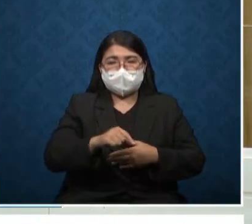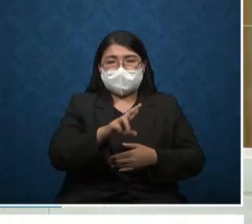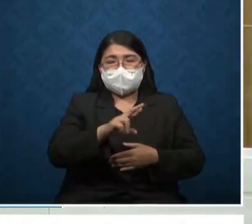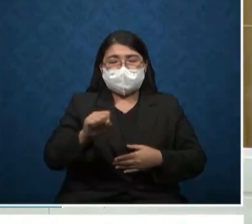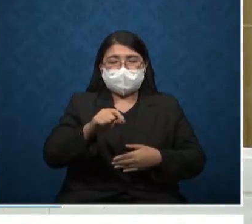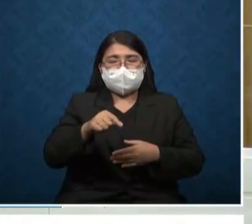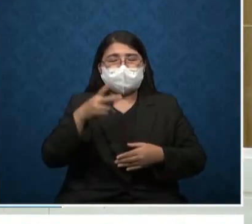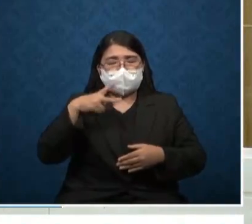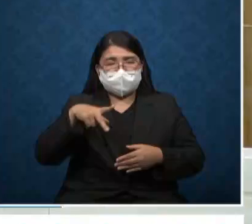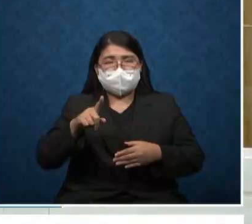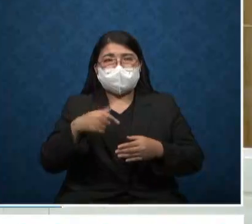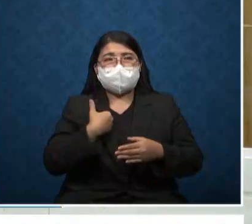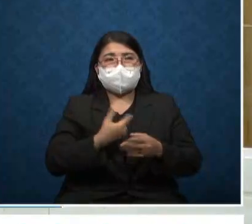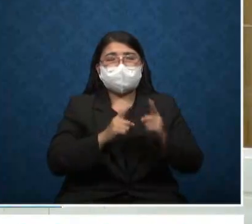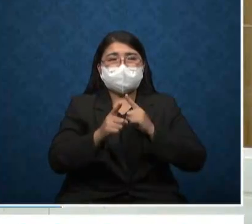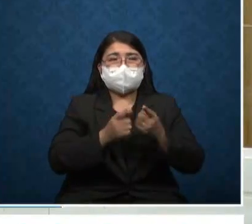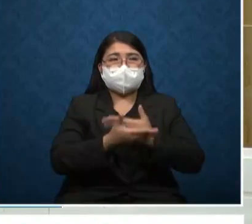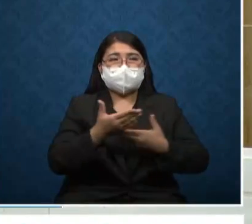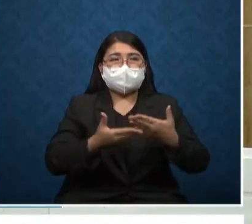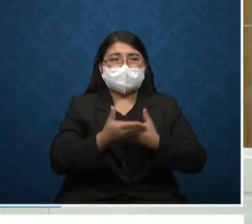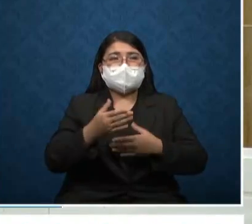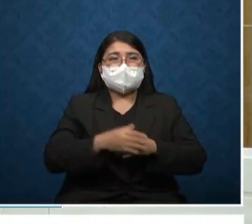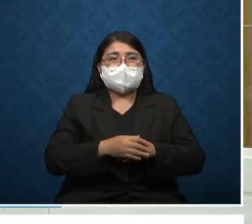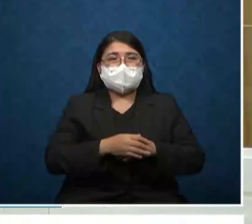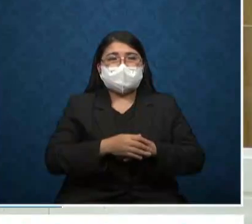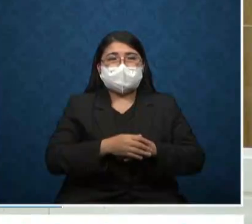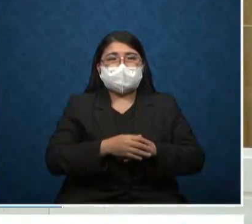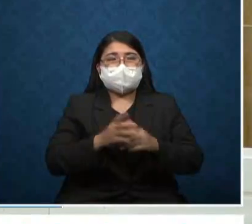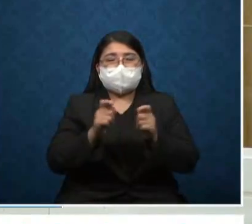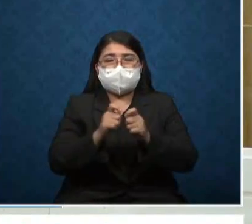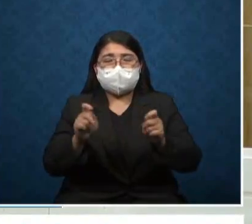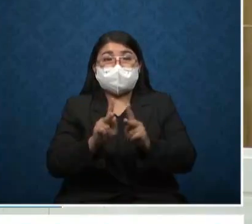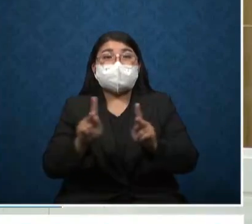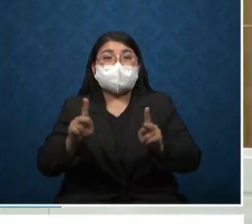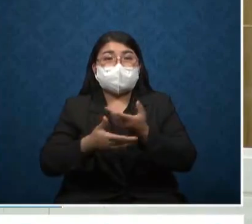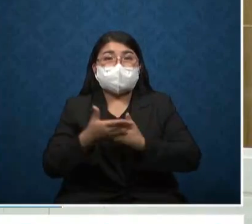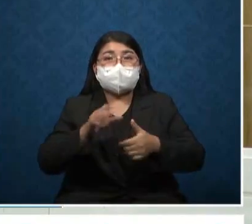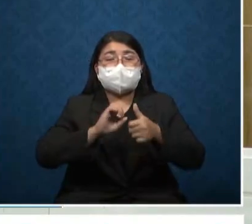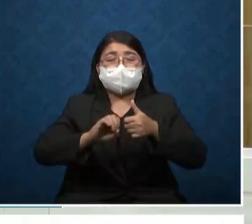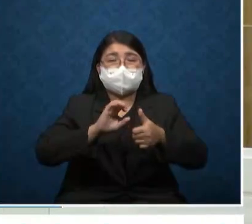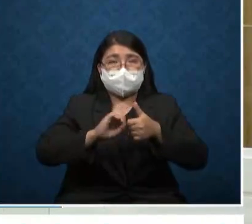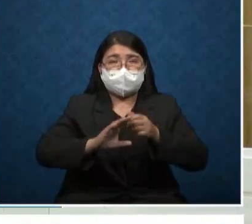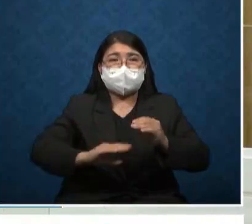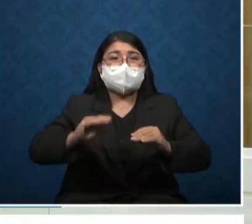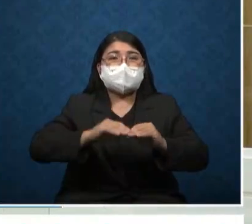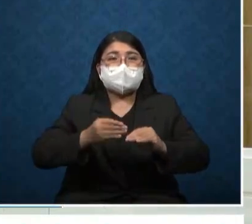น์เพื่ประโยชนในการพเศษาของสภาหผมขอประานนยตใหประทานอนุกัมาที่การได้อธิบเพิ่มเติมเชิญครั ขออยาทานประทานครั